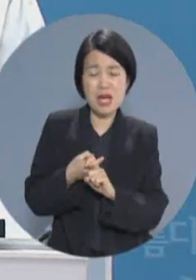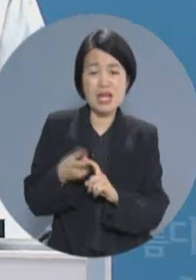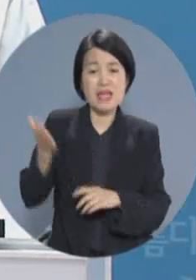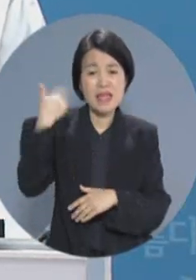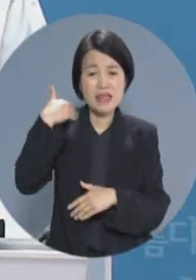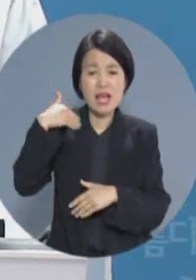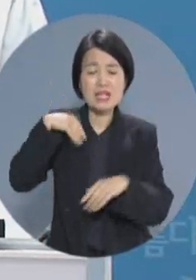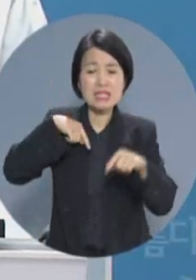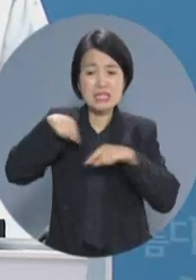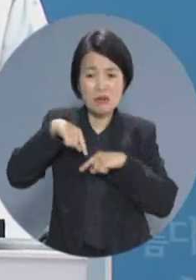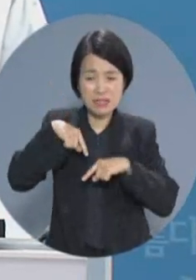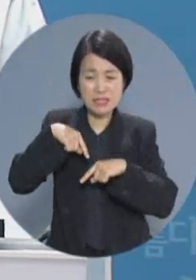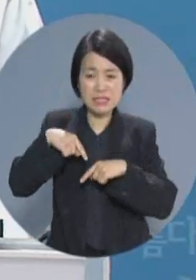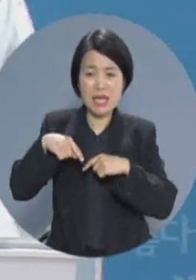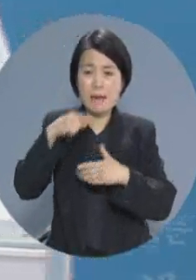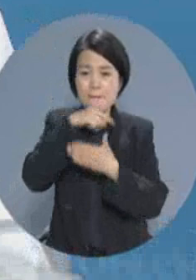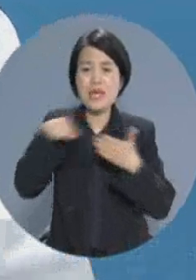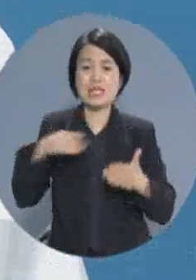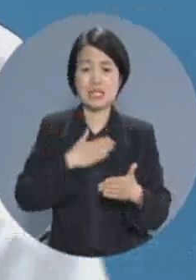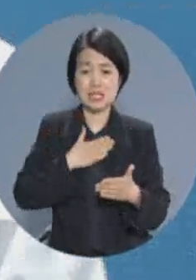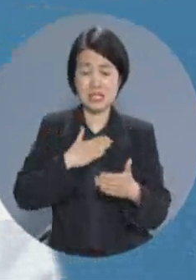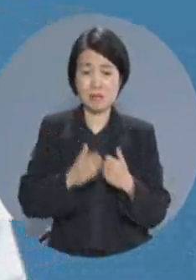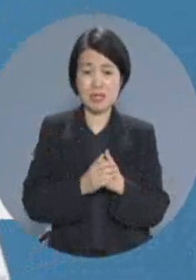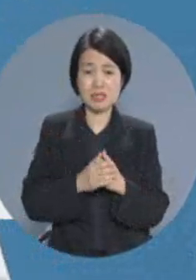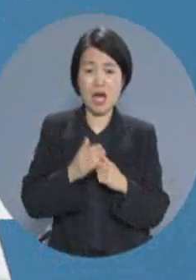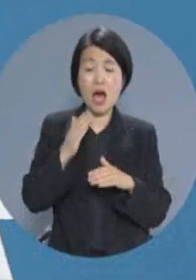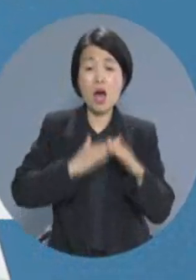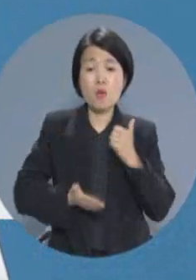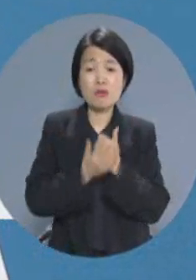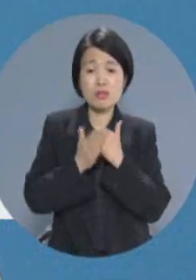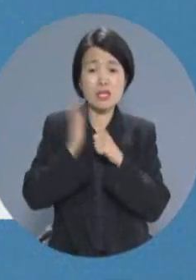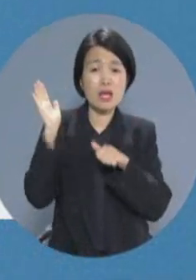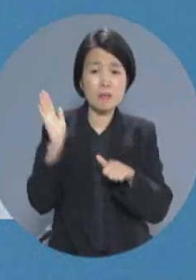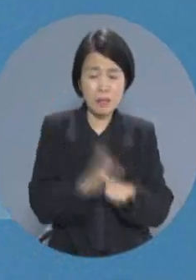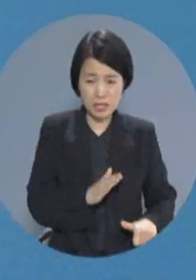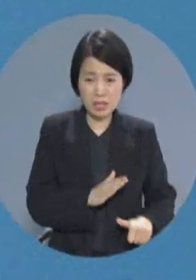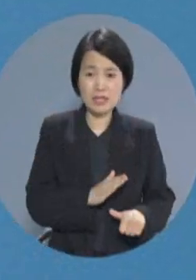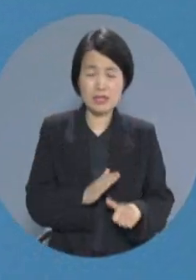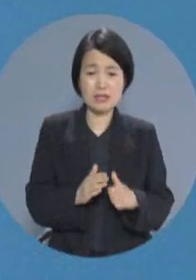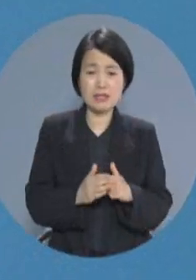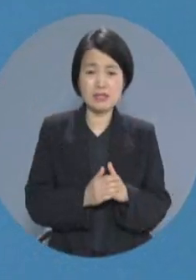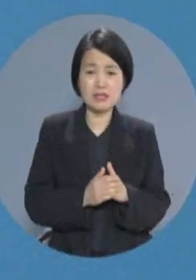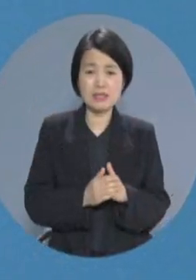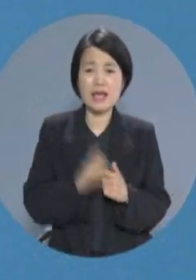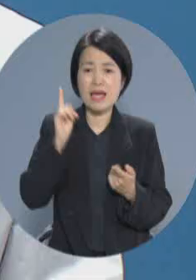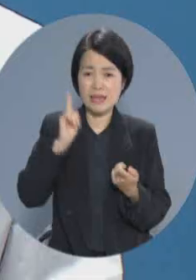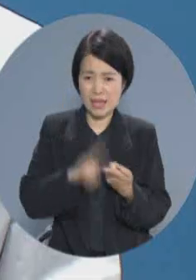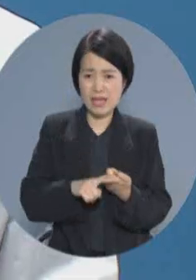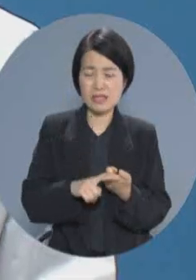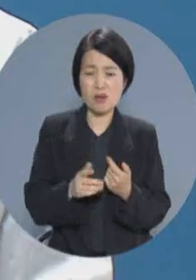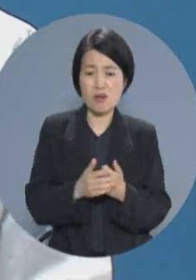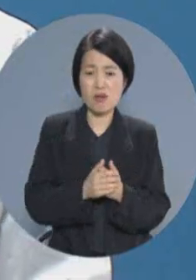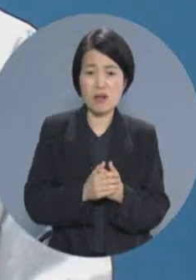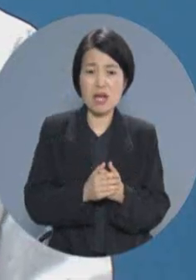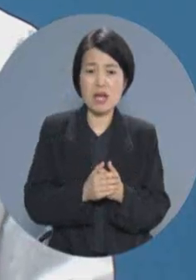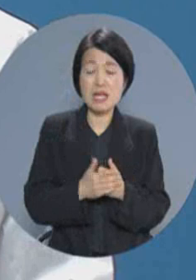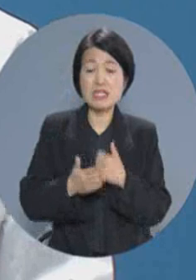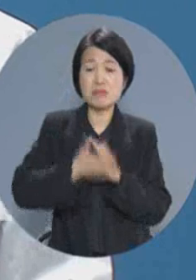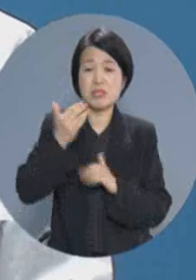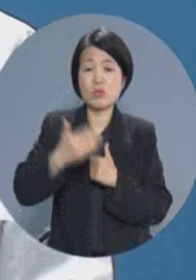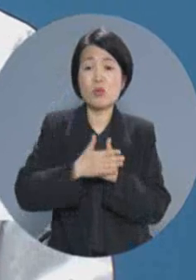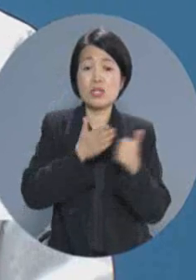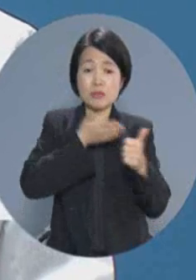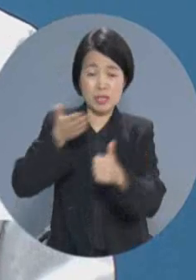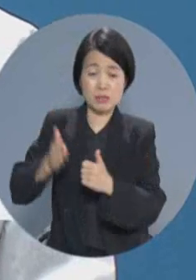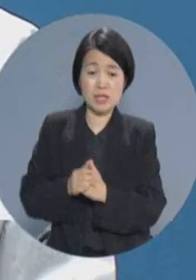됐다며 공천 배제가 부당했다는 것을 증명할 수 있도록 시민들이 도와달라고 호소했습니다. 이것을 갖다